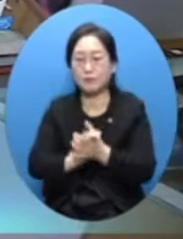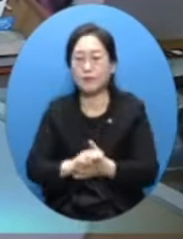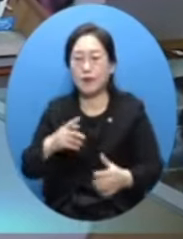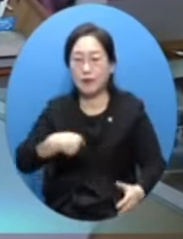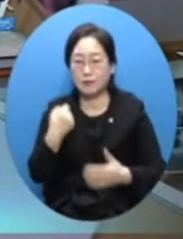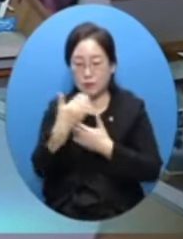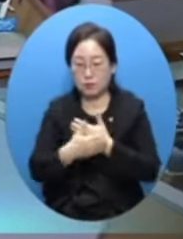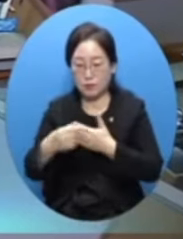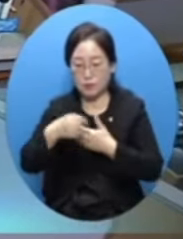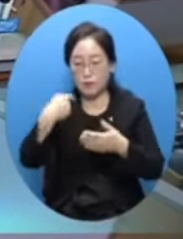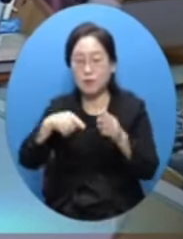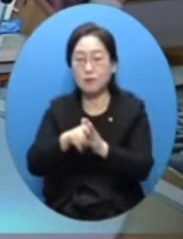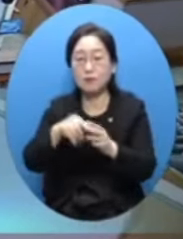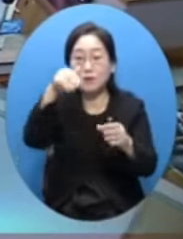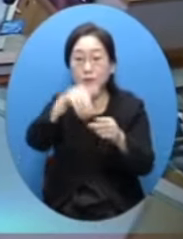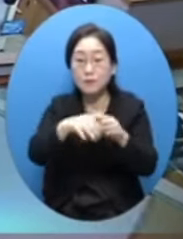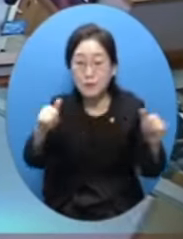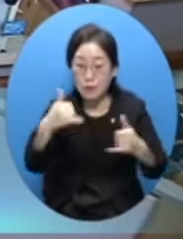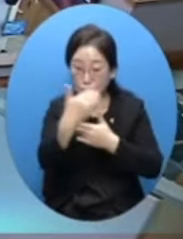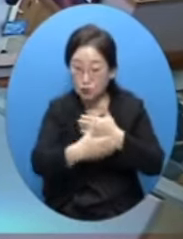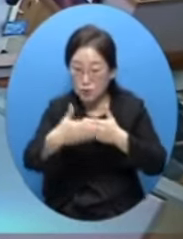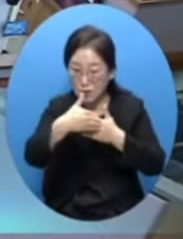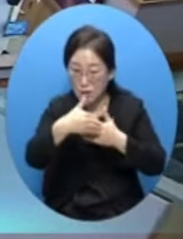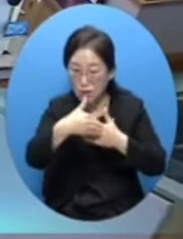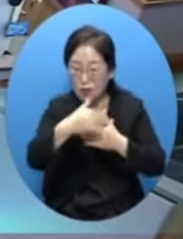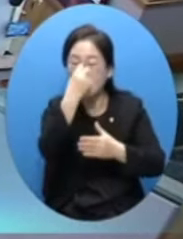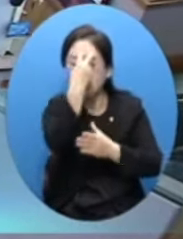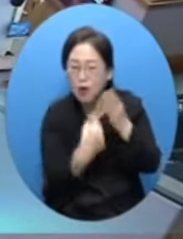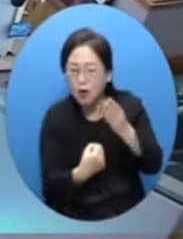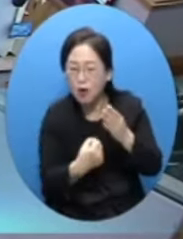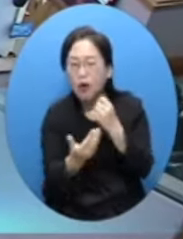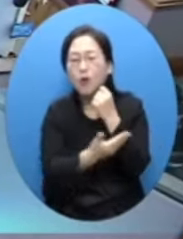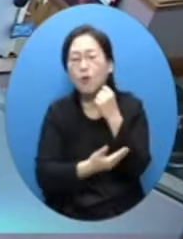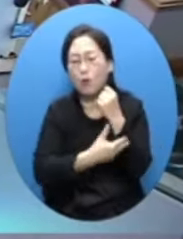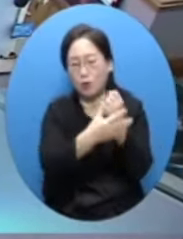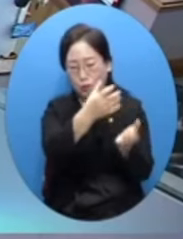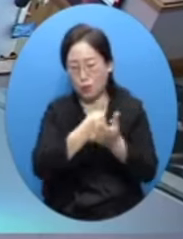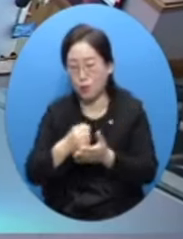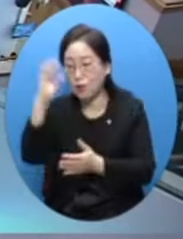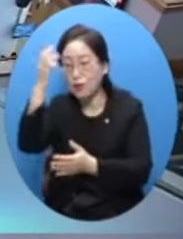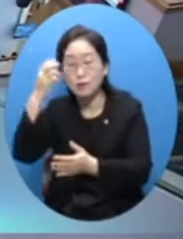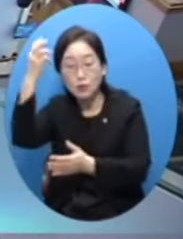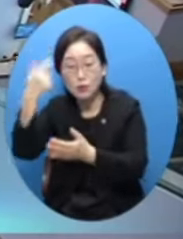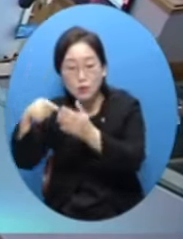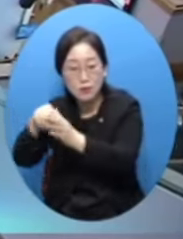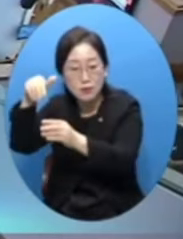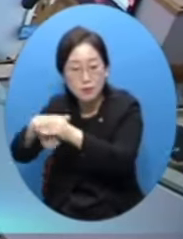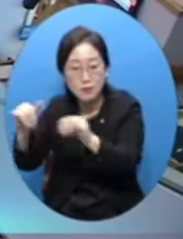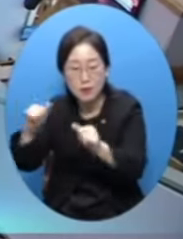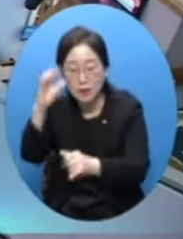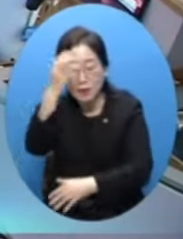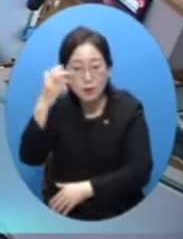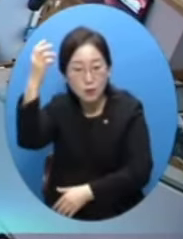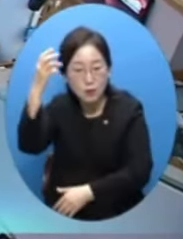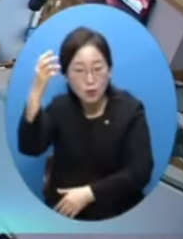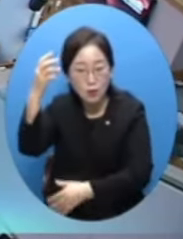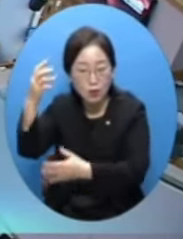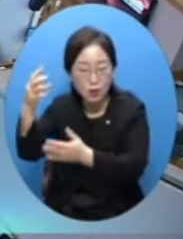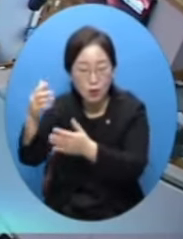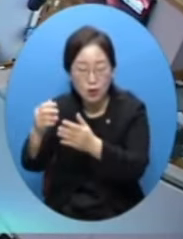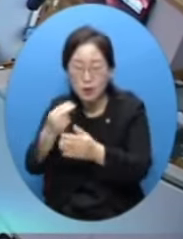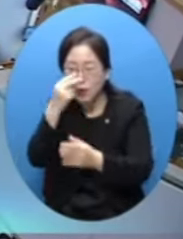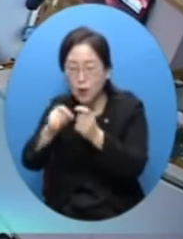자기 육체를 위하여 심는 자는 육체로부터 썩어질 것을 거두고 성령을 위하여 심는 자는 성령으로부터 영생을